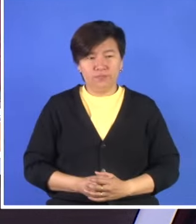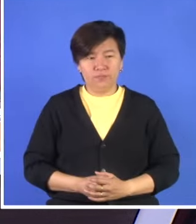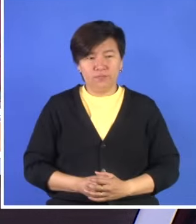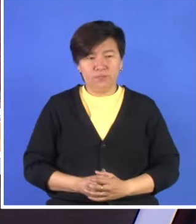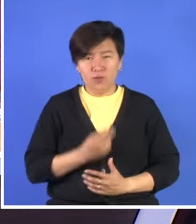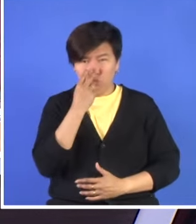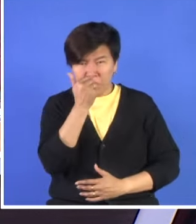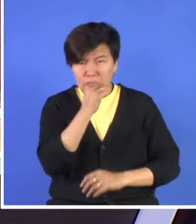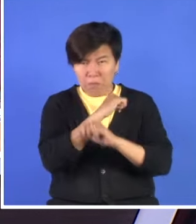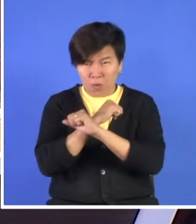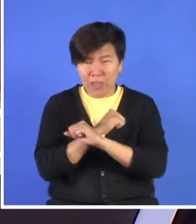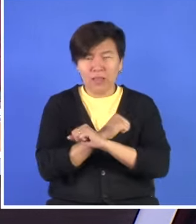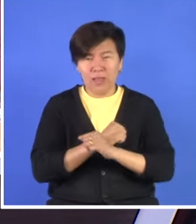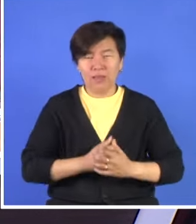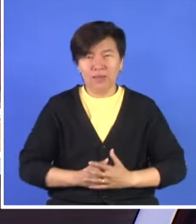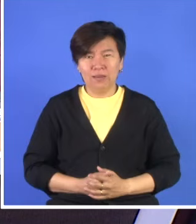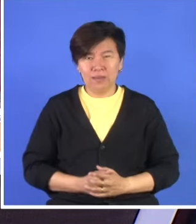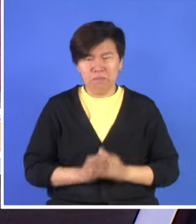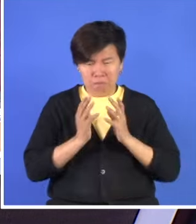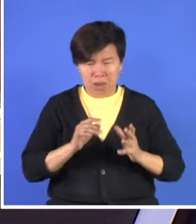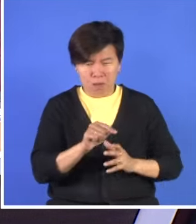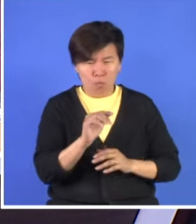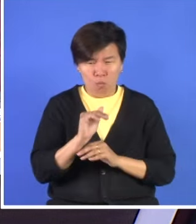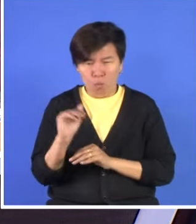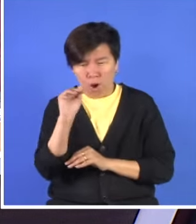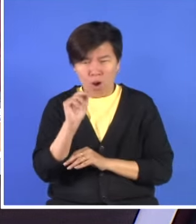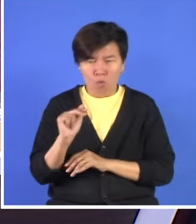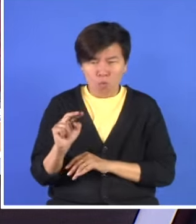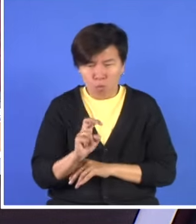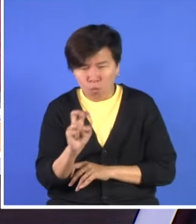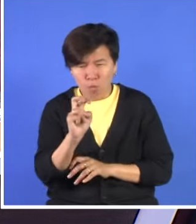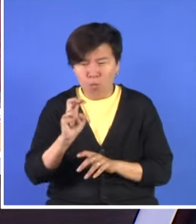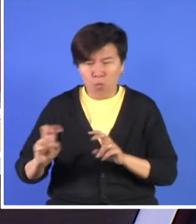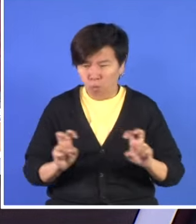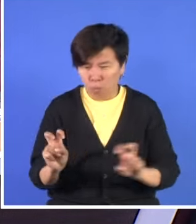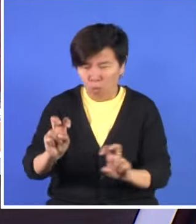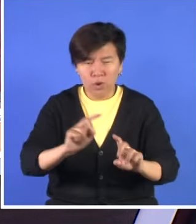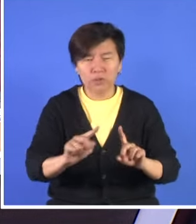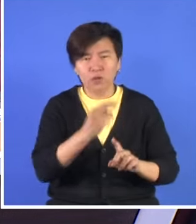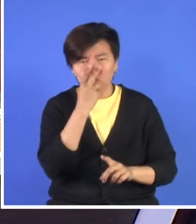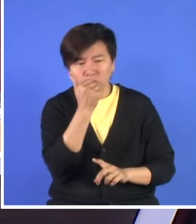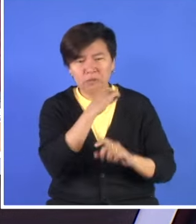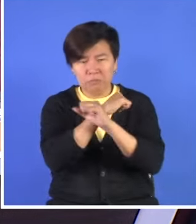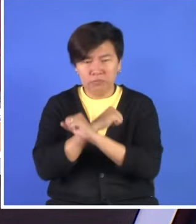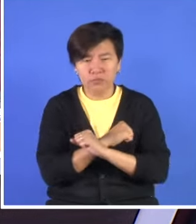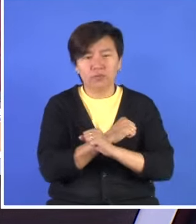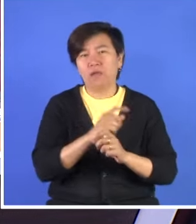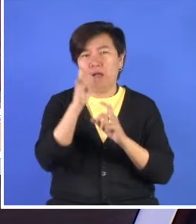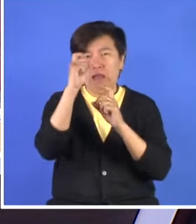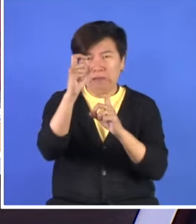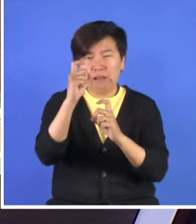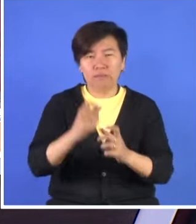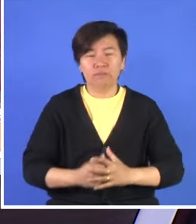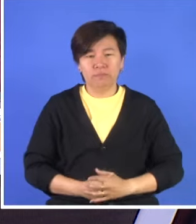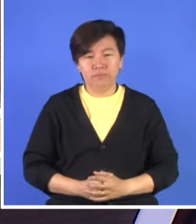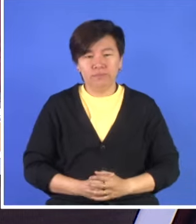วังหน่อยนะครับท่านผู้ชมฮะนะฮะมันเยอะมากเลยทั้งงูเห่างูจงอางงูสารพัดงูว่าอย่างนั้นเถอะ ค่ะสัตว์มีพิษอ่ะ ใช่ครับ แล้วดีมากเลยนะที่เ